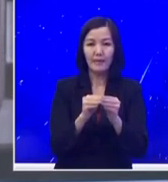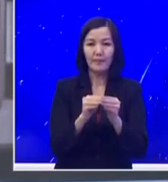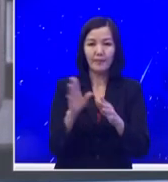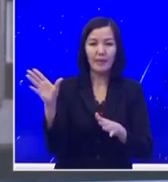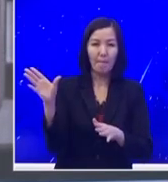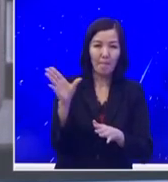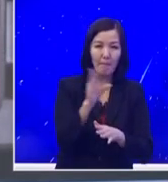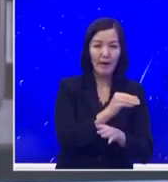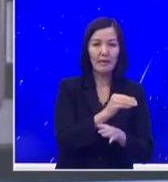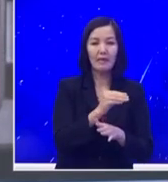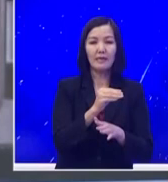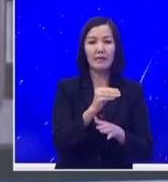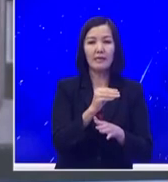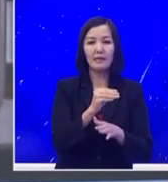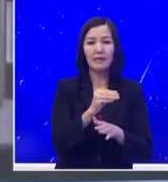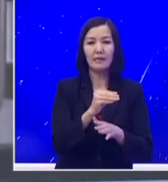барлық жаңағы